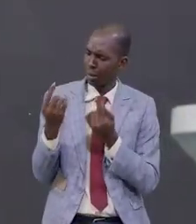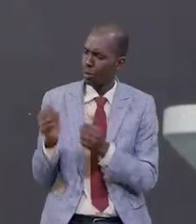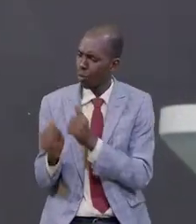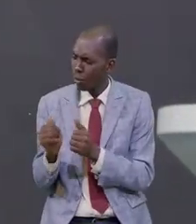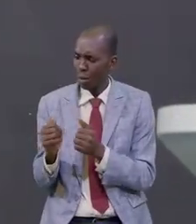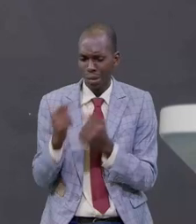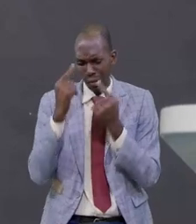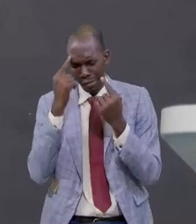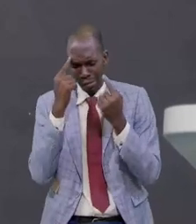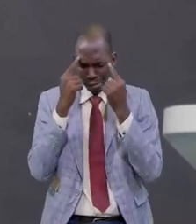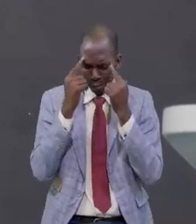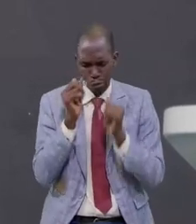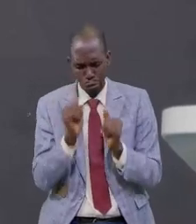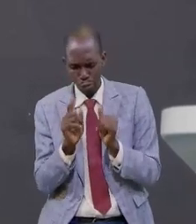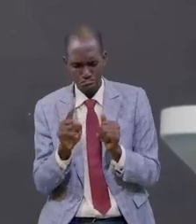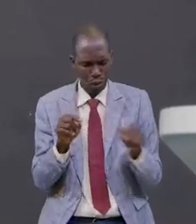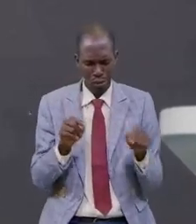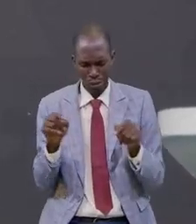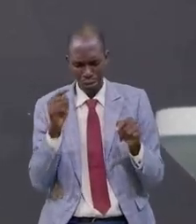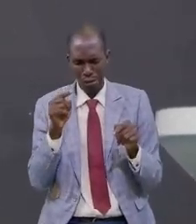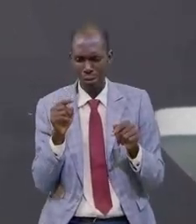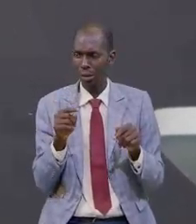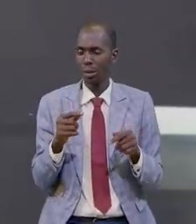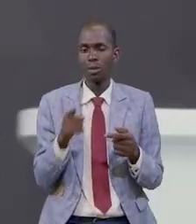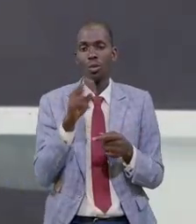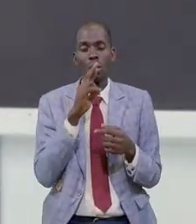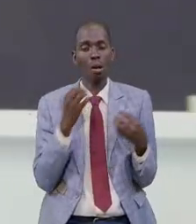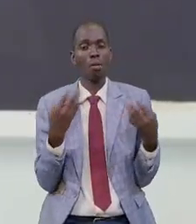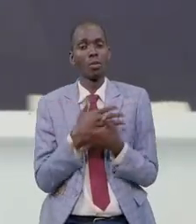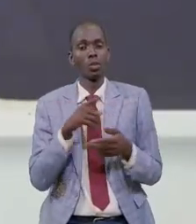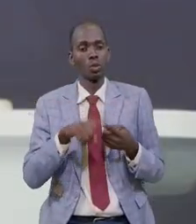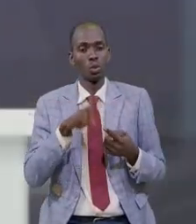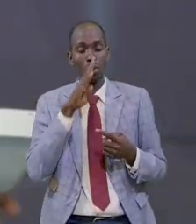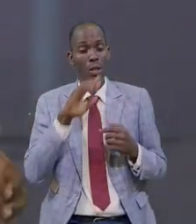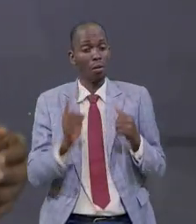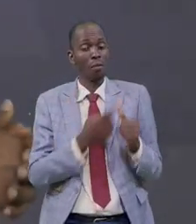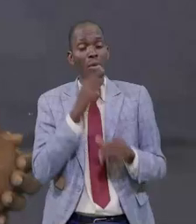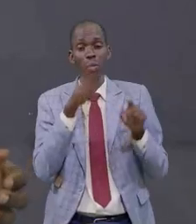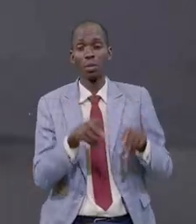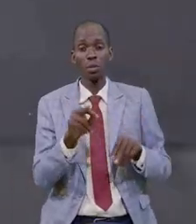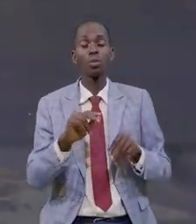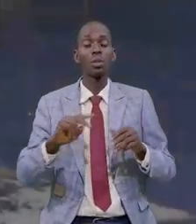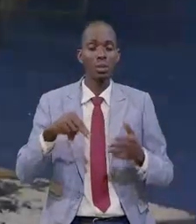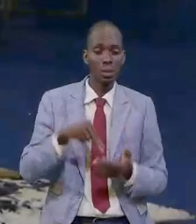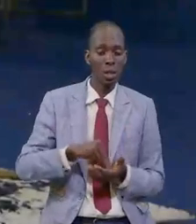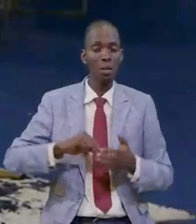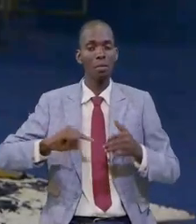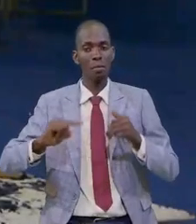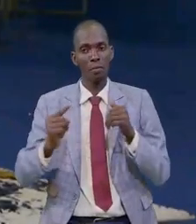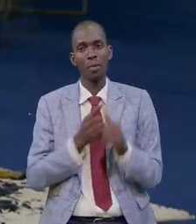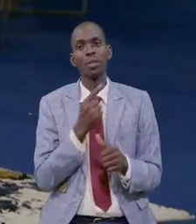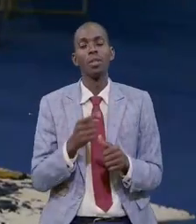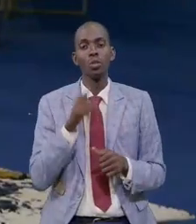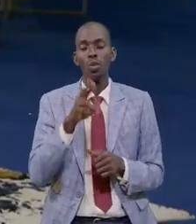rumine est-ce qu'il faut est-ce qu'il ne faut pas vous prenez la décision vous nêtes pas une personne indécisive qui